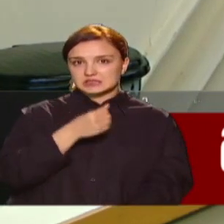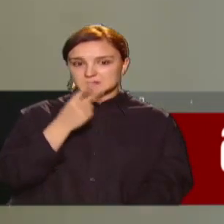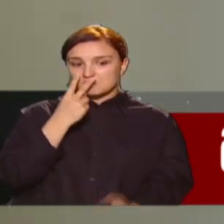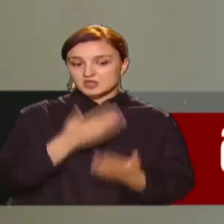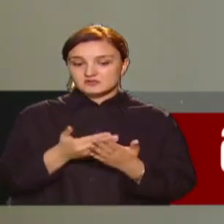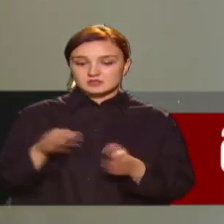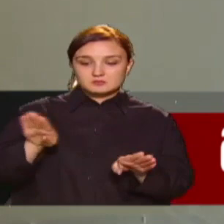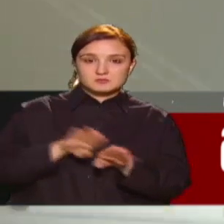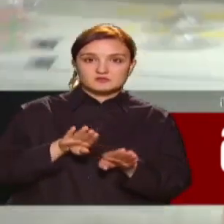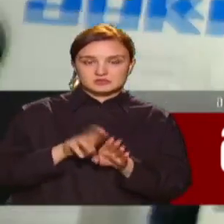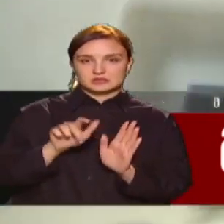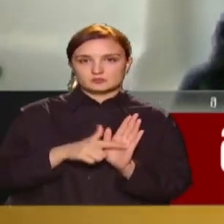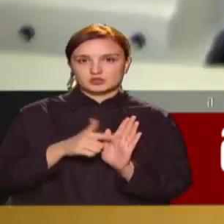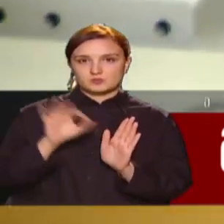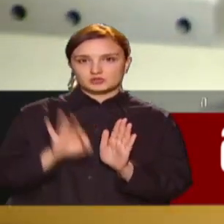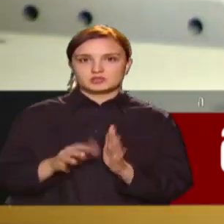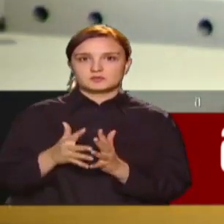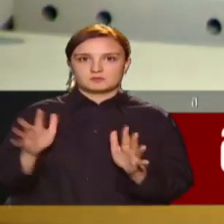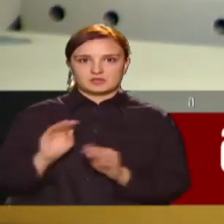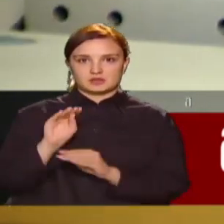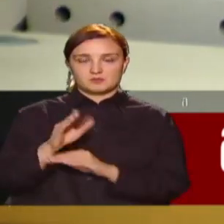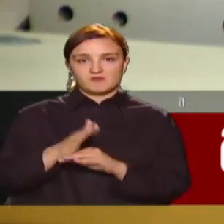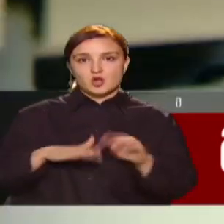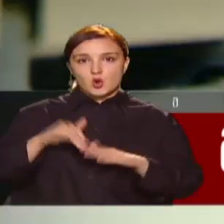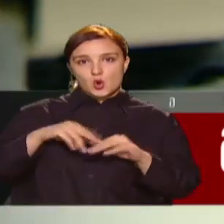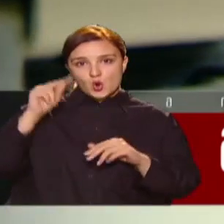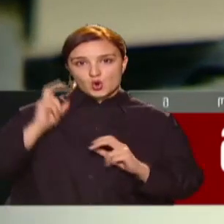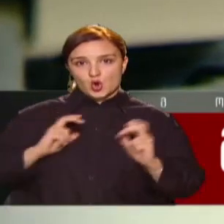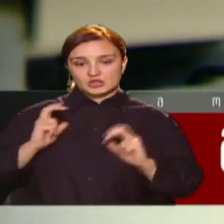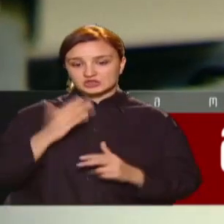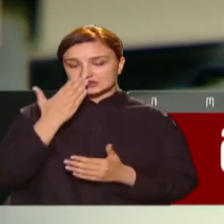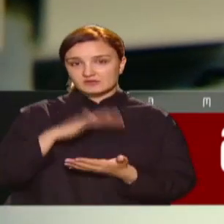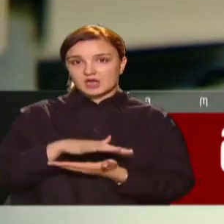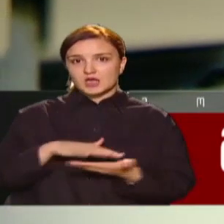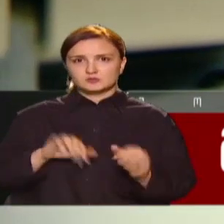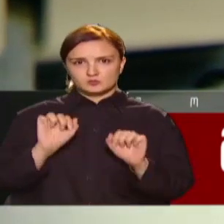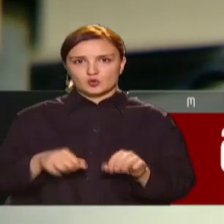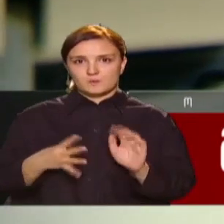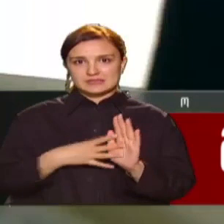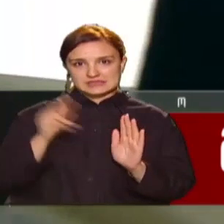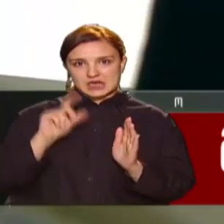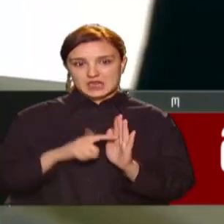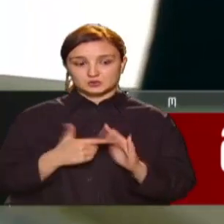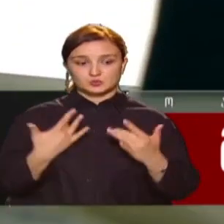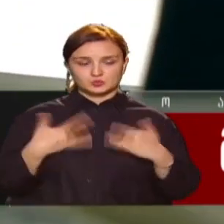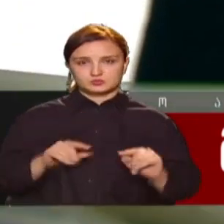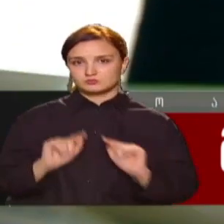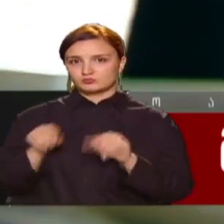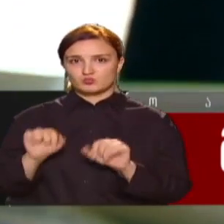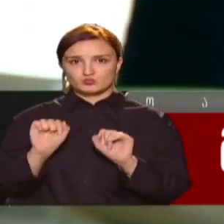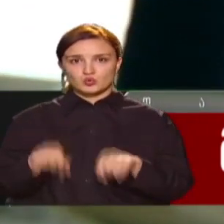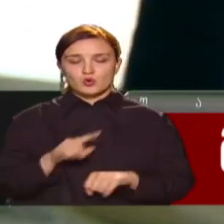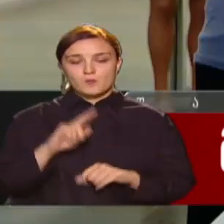მაჩვენებელს კი 70%-ით აღემატება. კოლეჯში სწავლის გაგრძელება შესაძლებელია 9 კლასიდან. Ამ შემთხვევაში